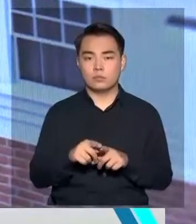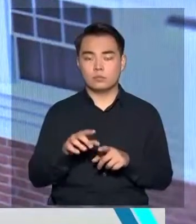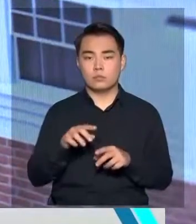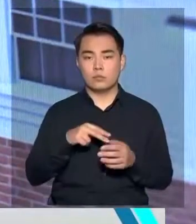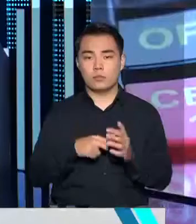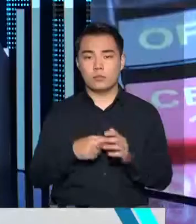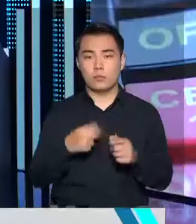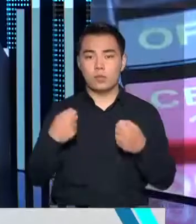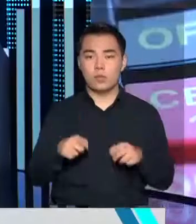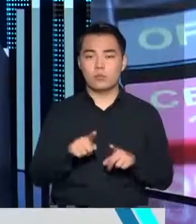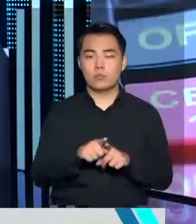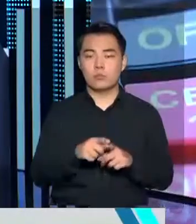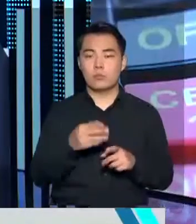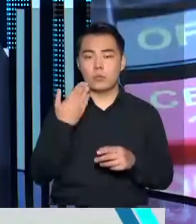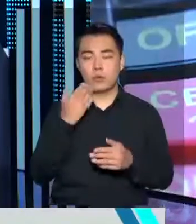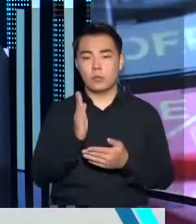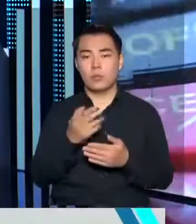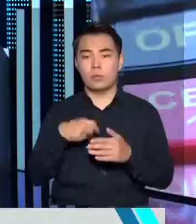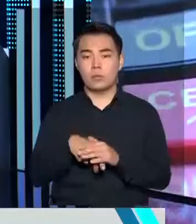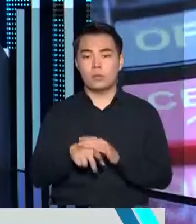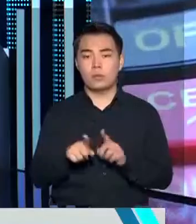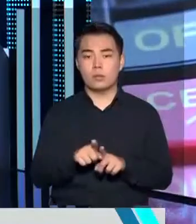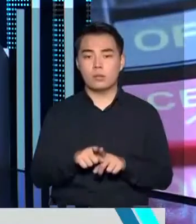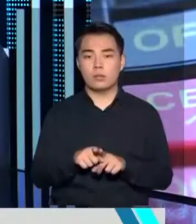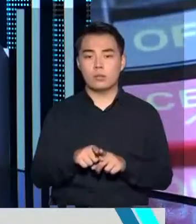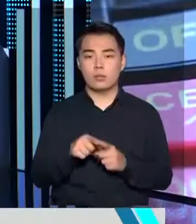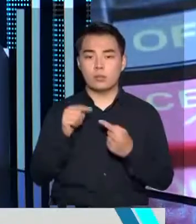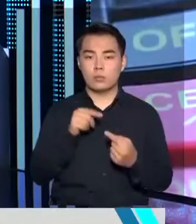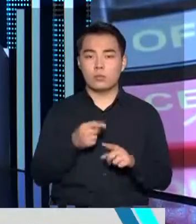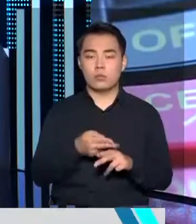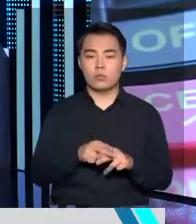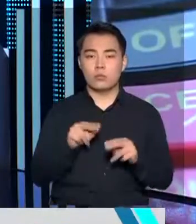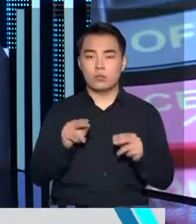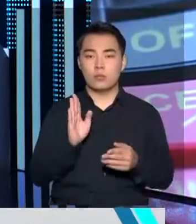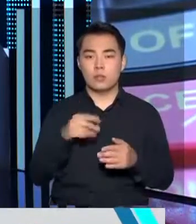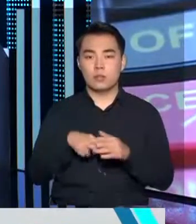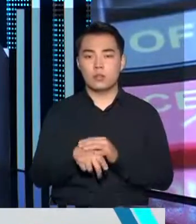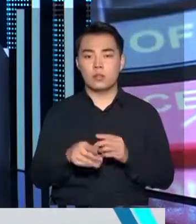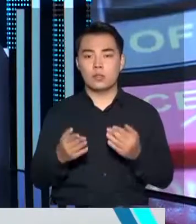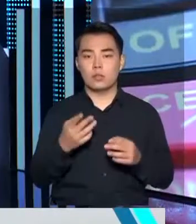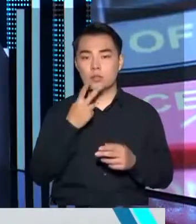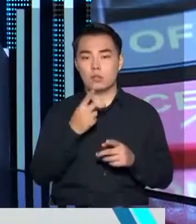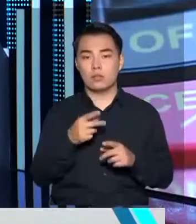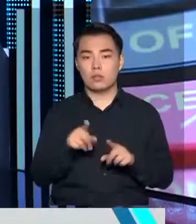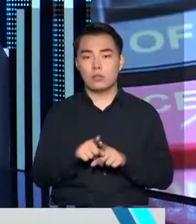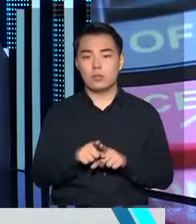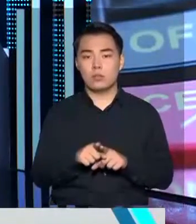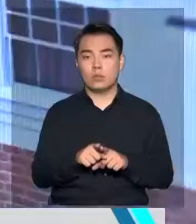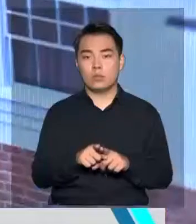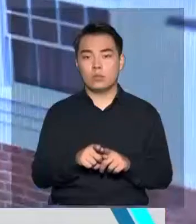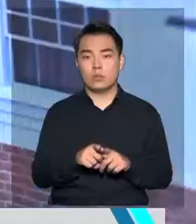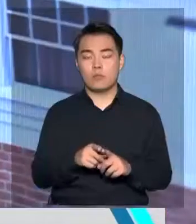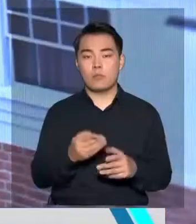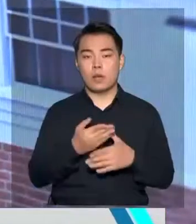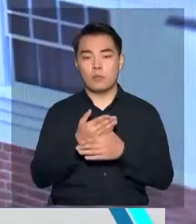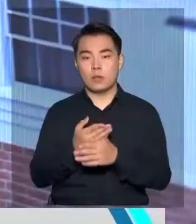сату да оңай. Ал енді шалғай елді мекендерде ол мәселе шынымен орын алады. Бірақ енді оларға, оған қарамастан, біз енді оларға да көмек